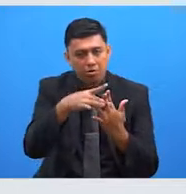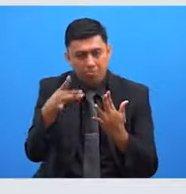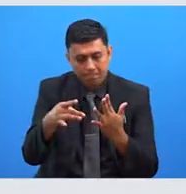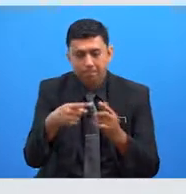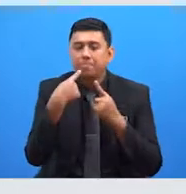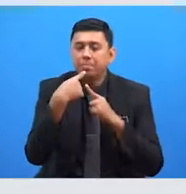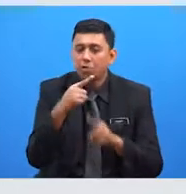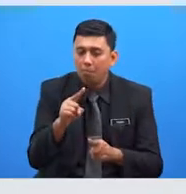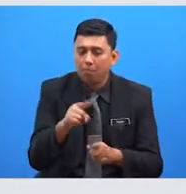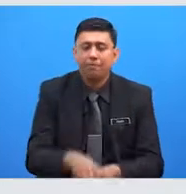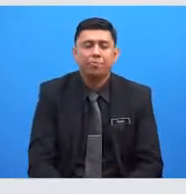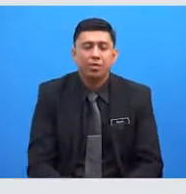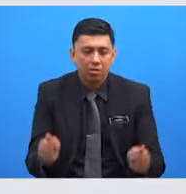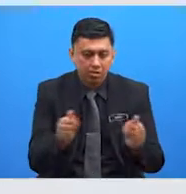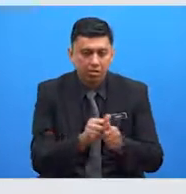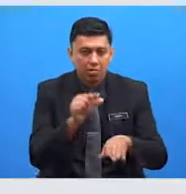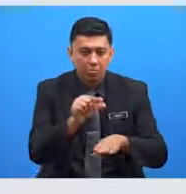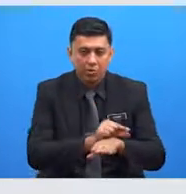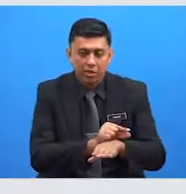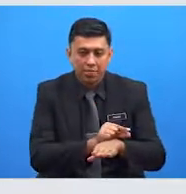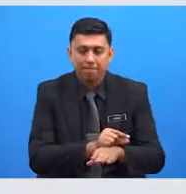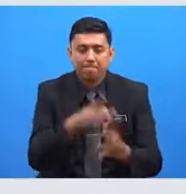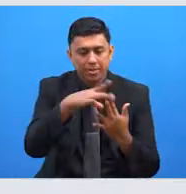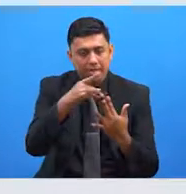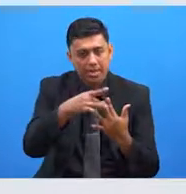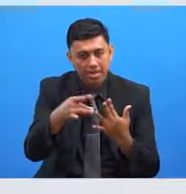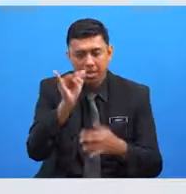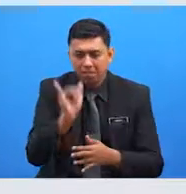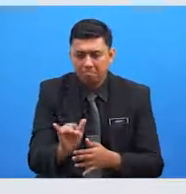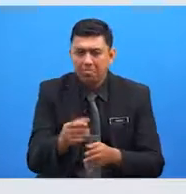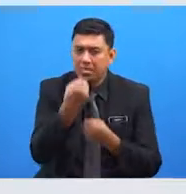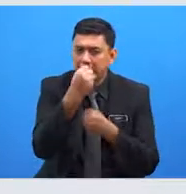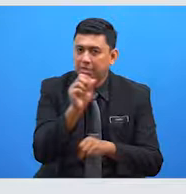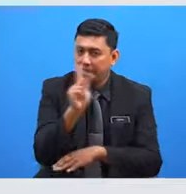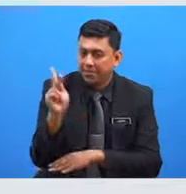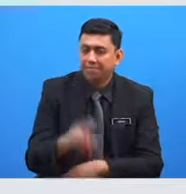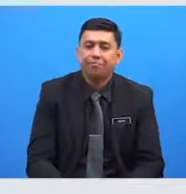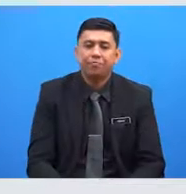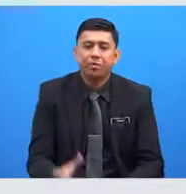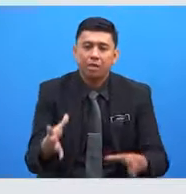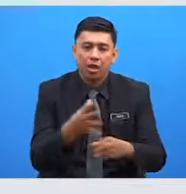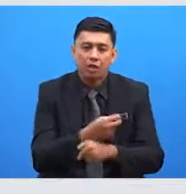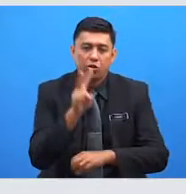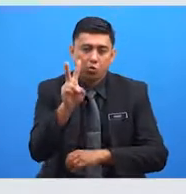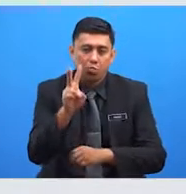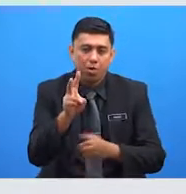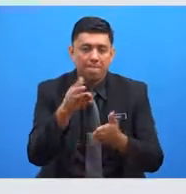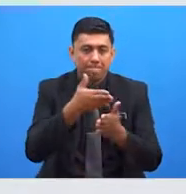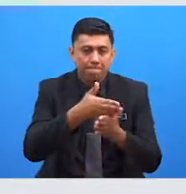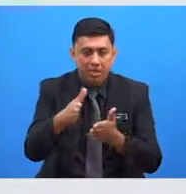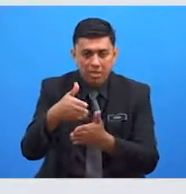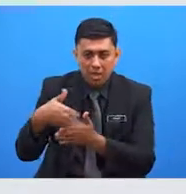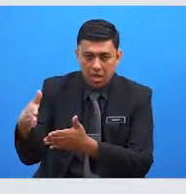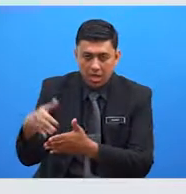pilihan jawapan menggunakan butang pilihan yang disediakan. Terdapat dua pecahan fitur